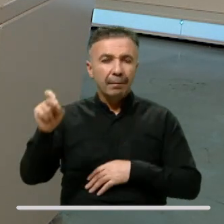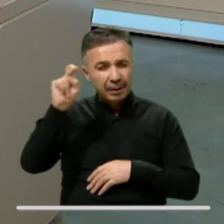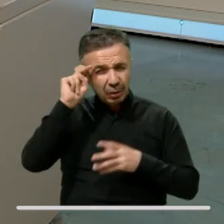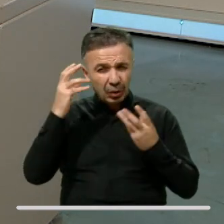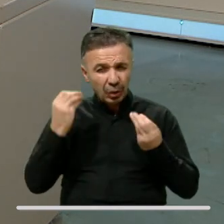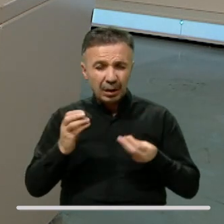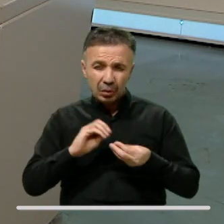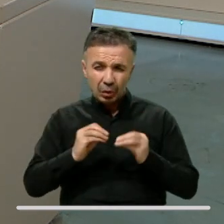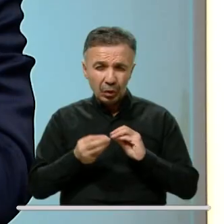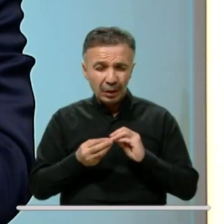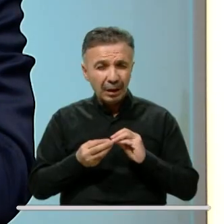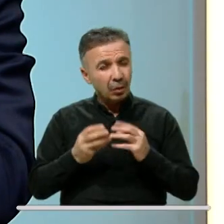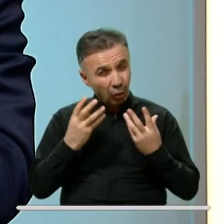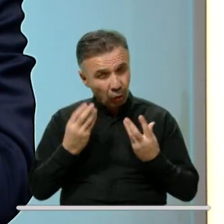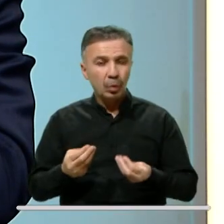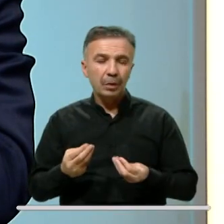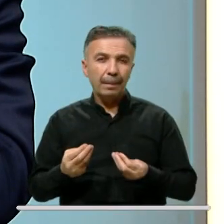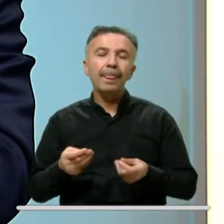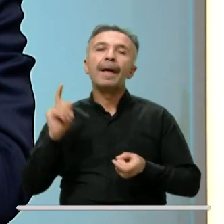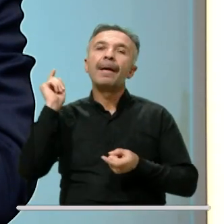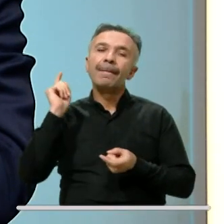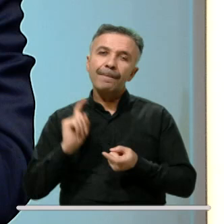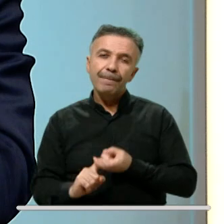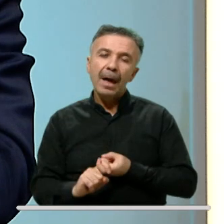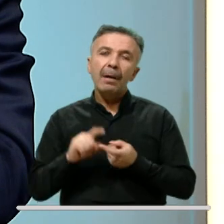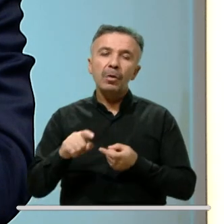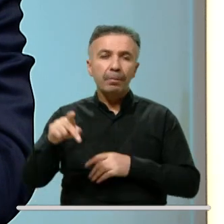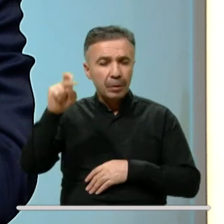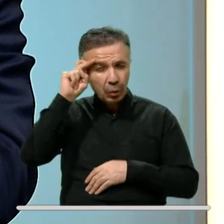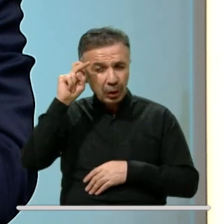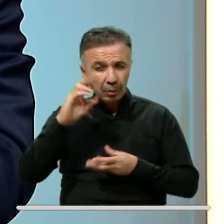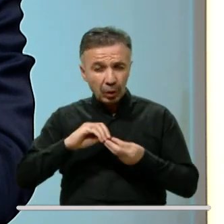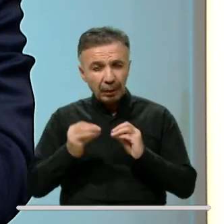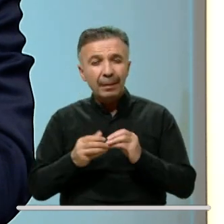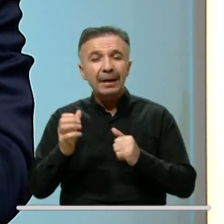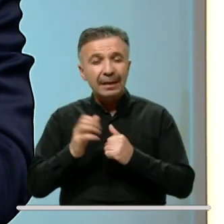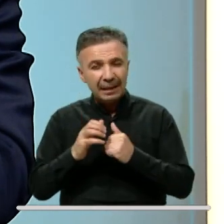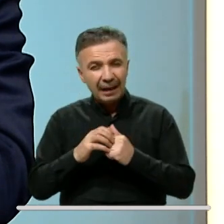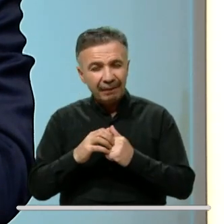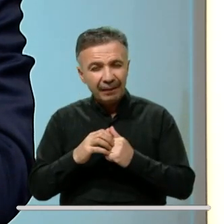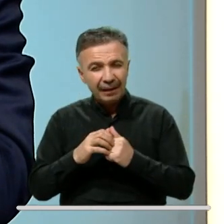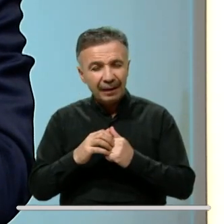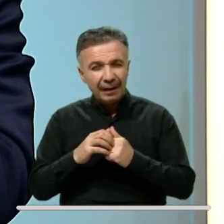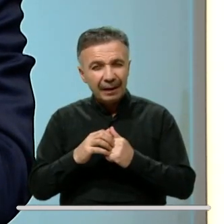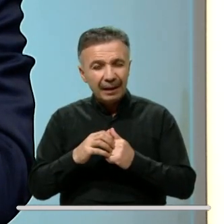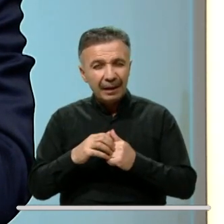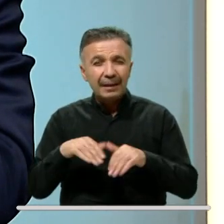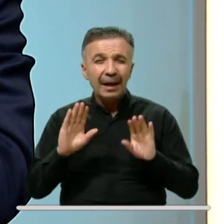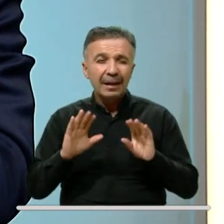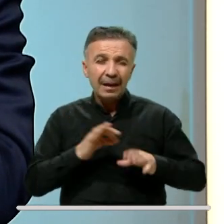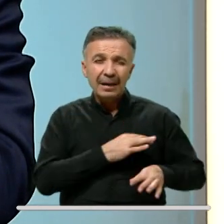olarak sorunlar olunmuşsa ve bu psikolojik sorunları tedavi etme yerine insanlar